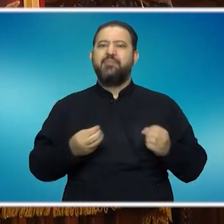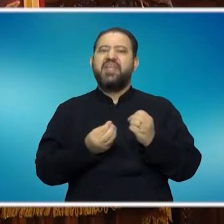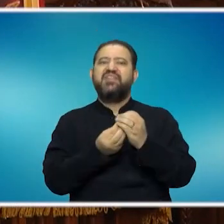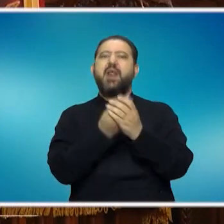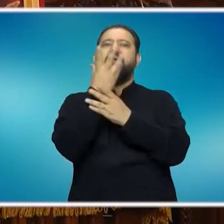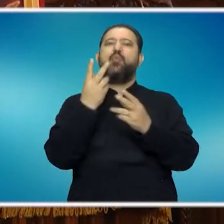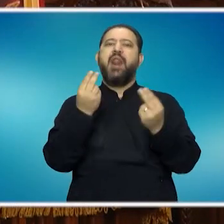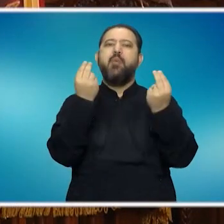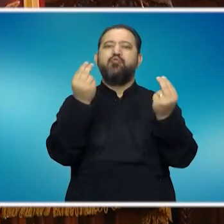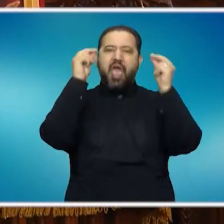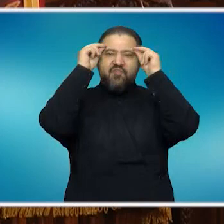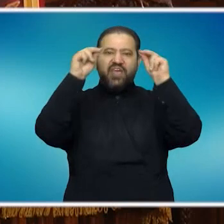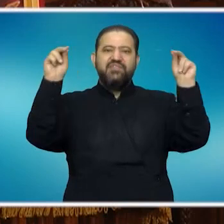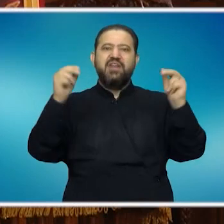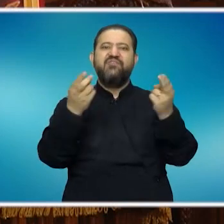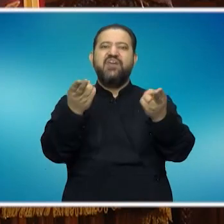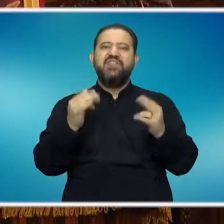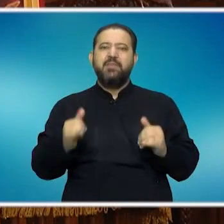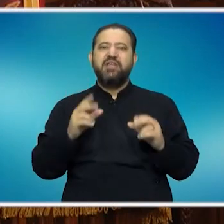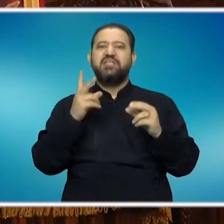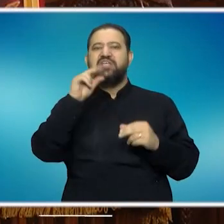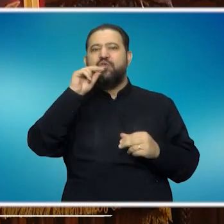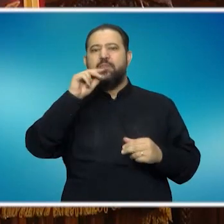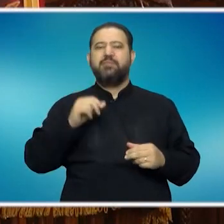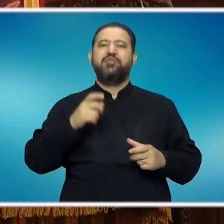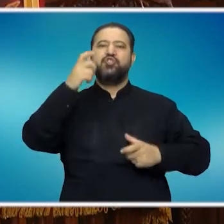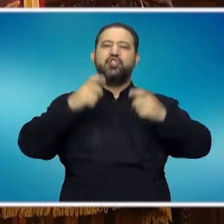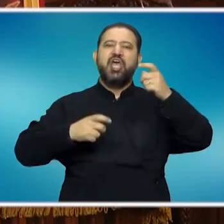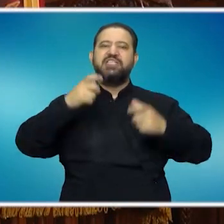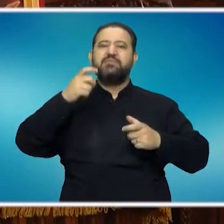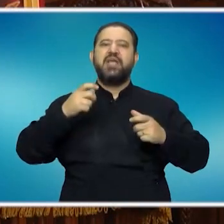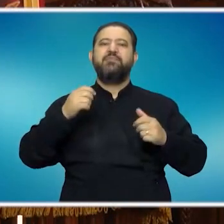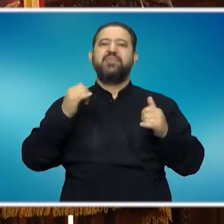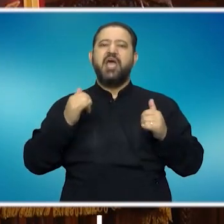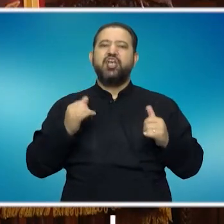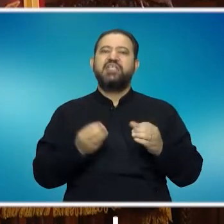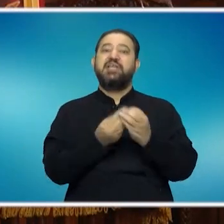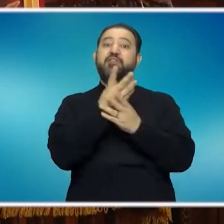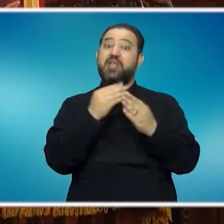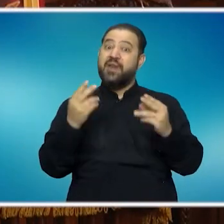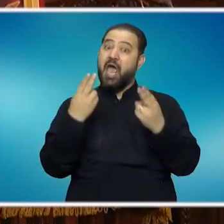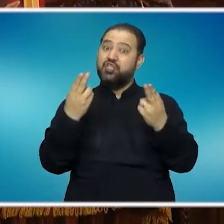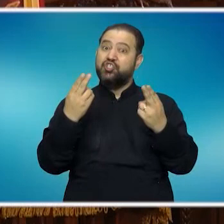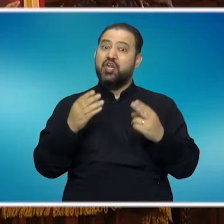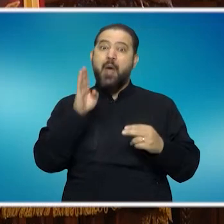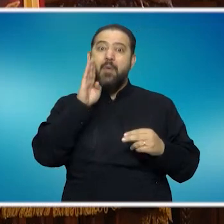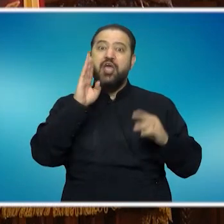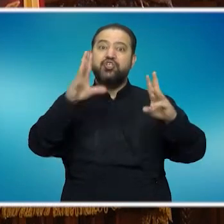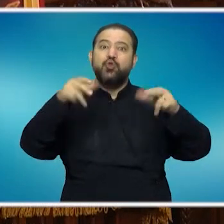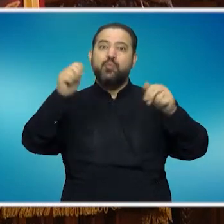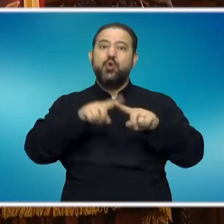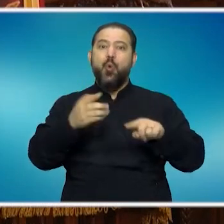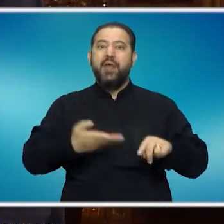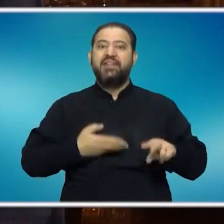ne bucurăm de praznicul Bunei Vestiri. Vă invităm să vorbim despre acest praznic și despre preacinstirea Maicii Domnului în